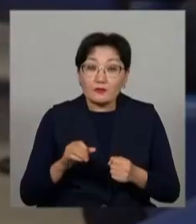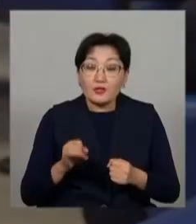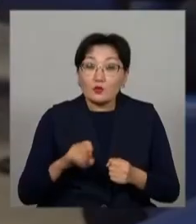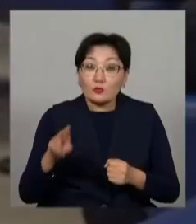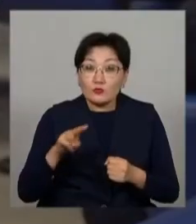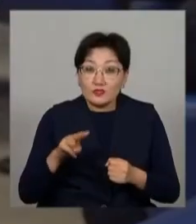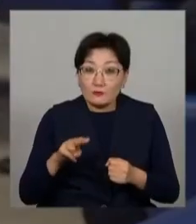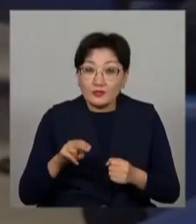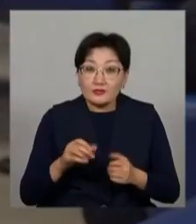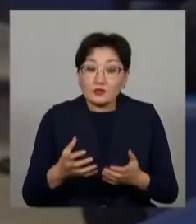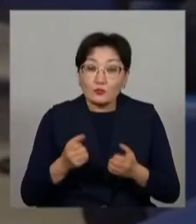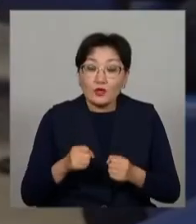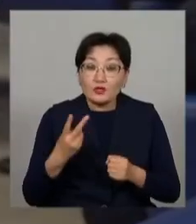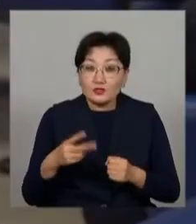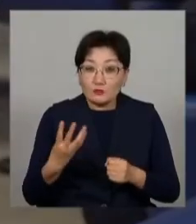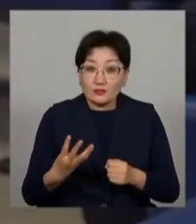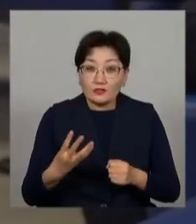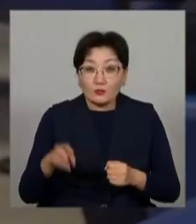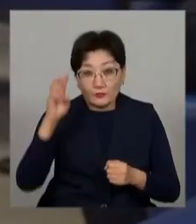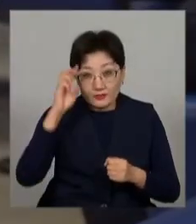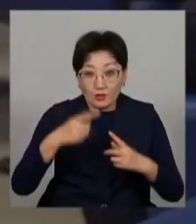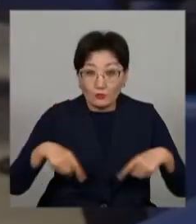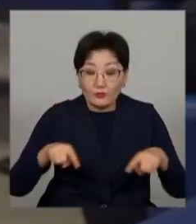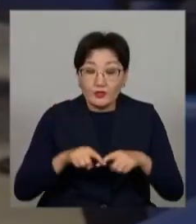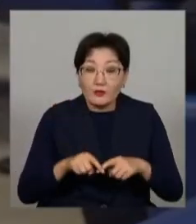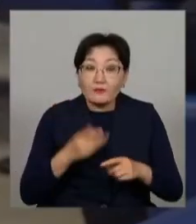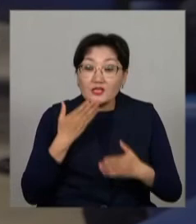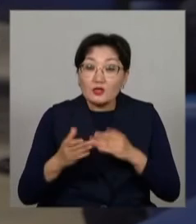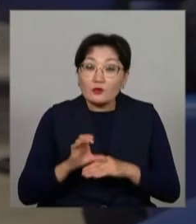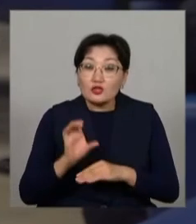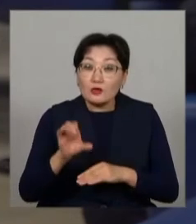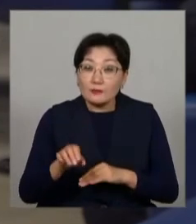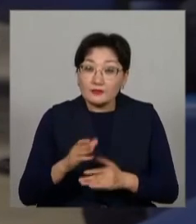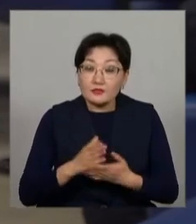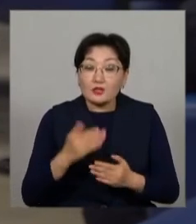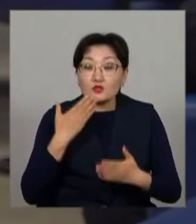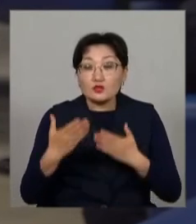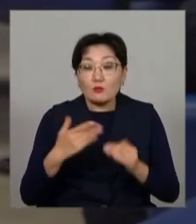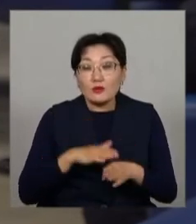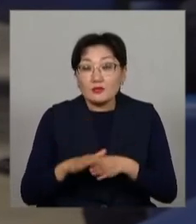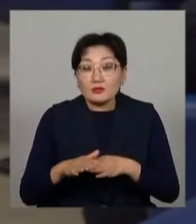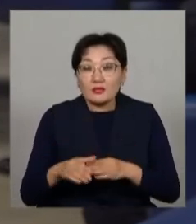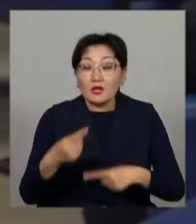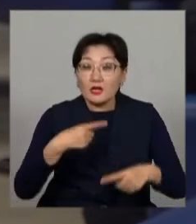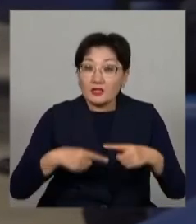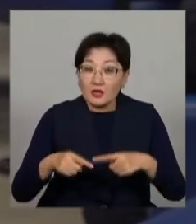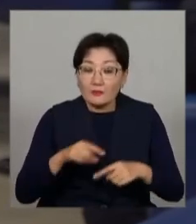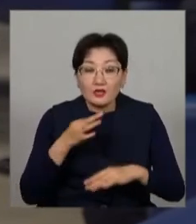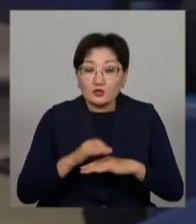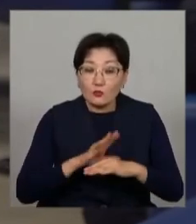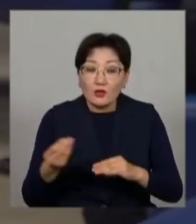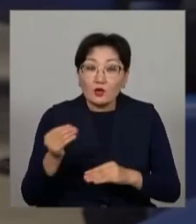куәлікпен қабылдаймыз, 24 мемлекеттік органдарға запрос береміз. Запрос толық келмеген жағдайда